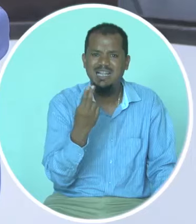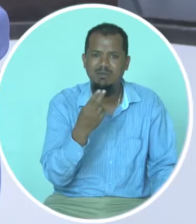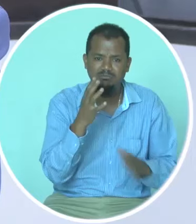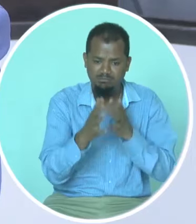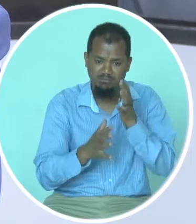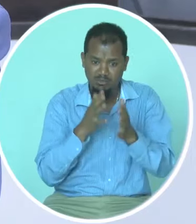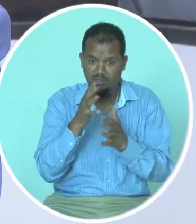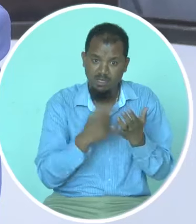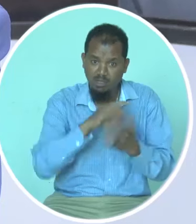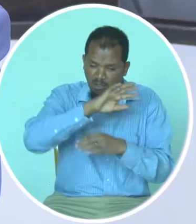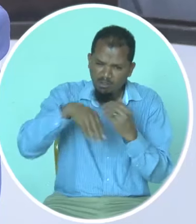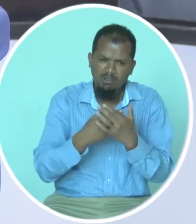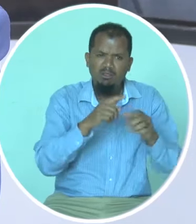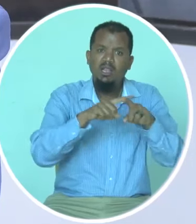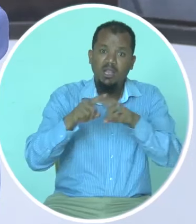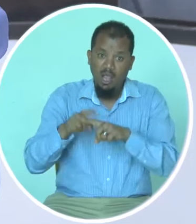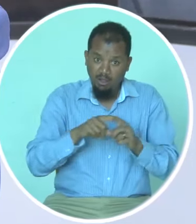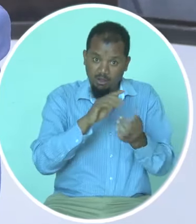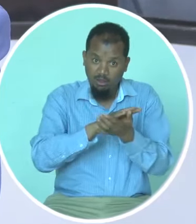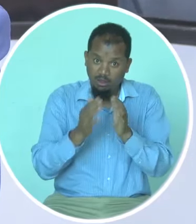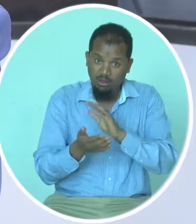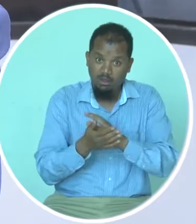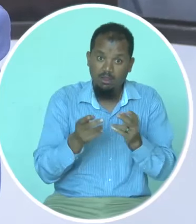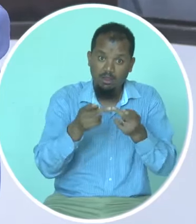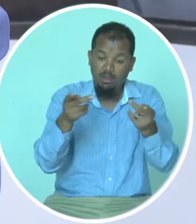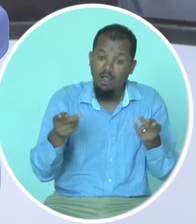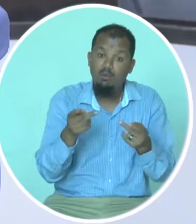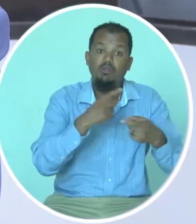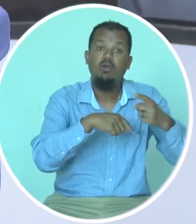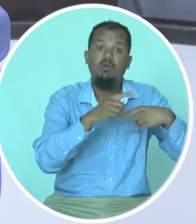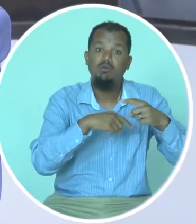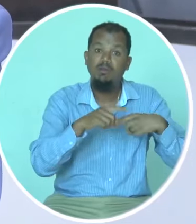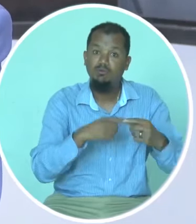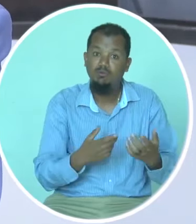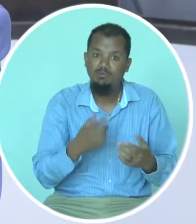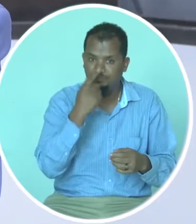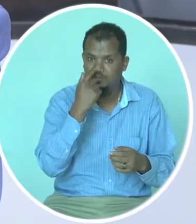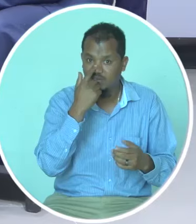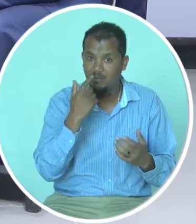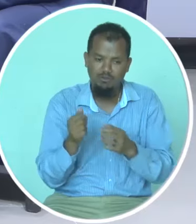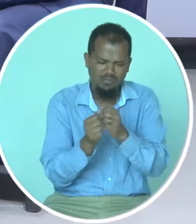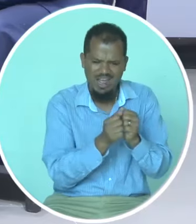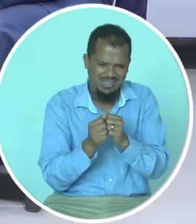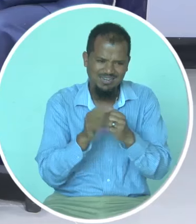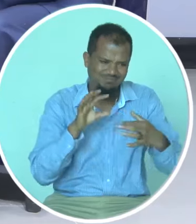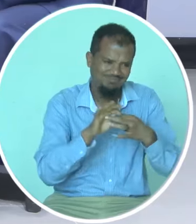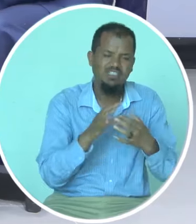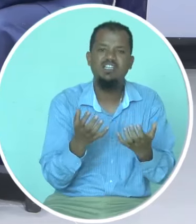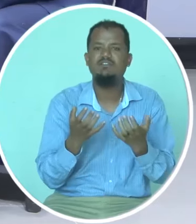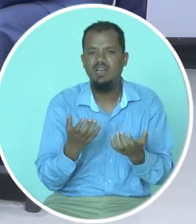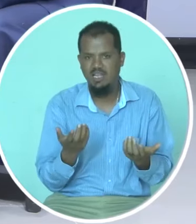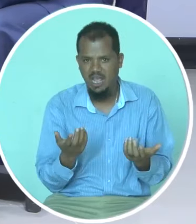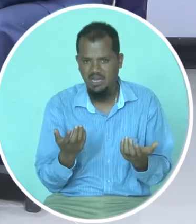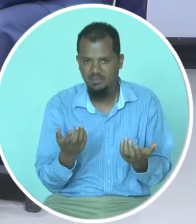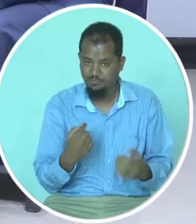የምንጠቀማቸው ምልክቶች እነዛ ሁሉ የተለያዩ መሆናቸው ከየቦታው የሚመጡ ልማዶችን አንድ ላይ ማቀናጀት ይፈልጋል